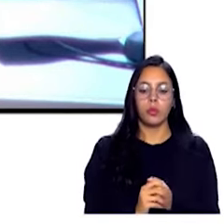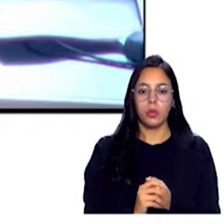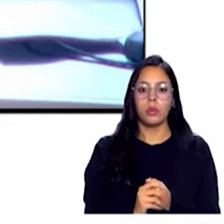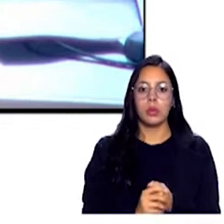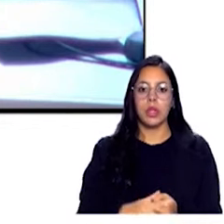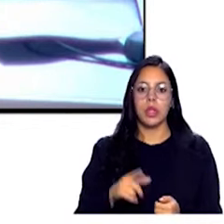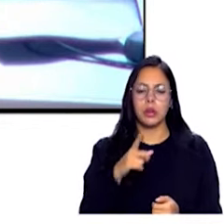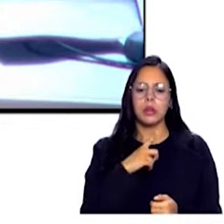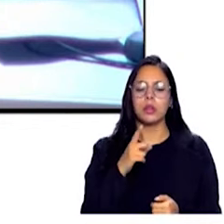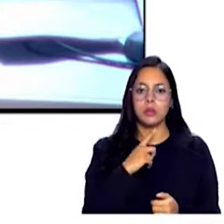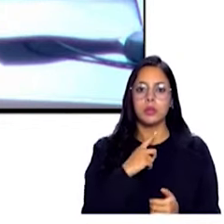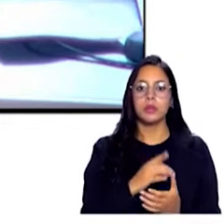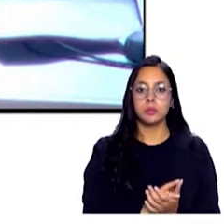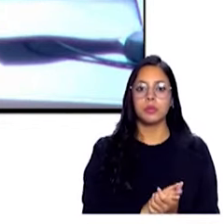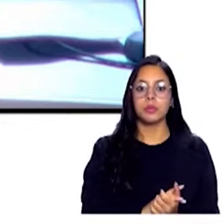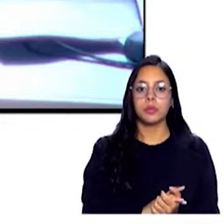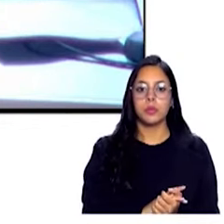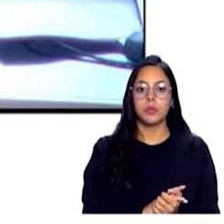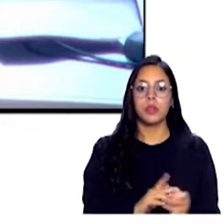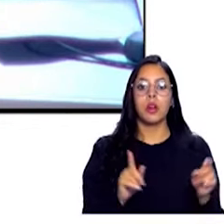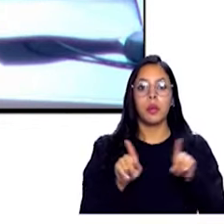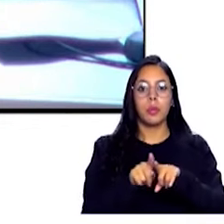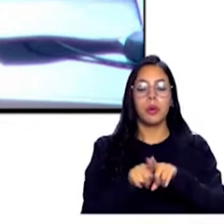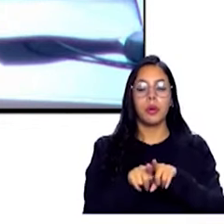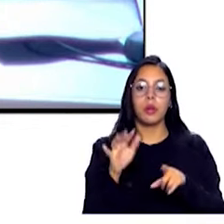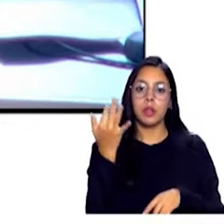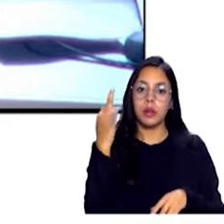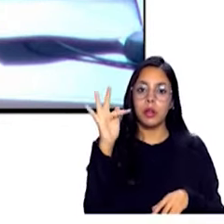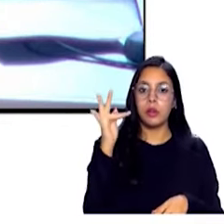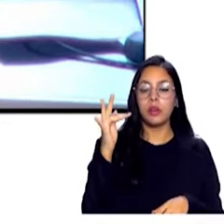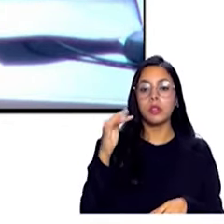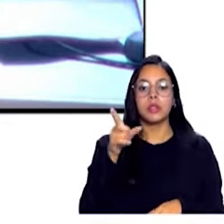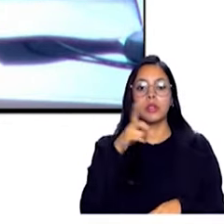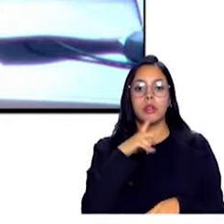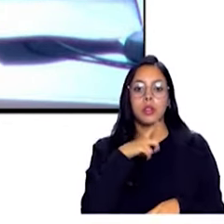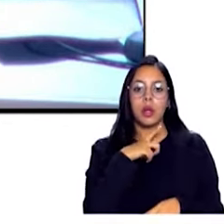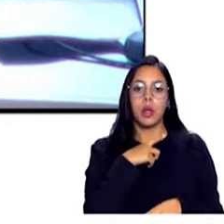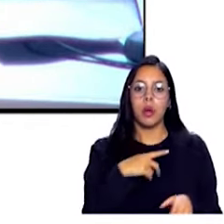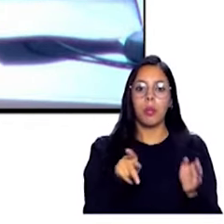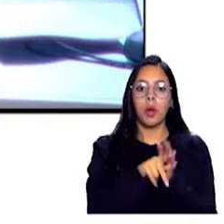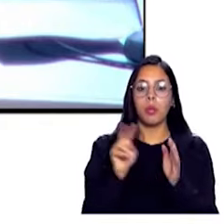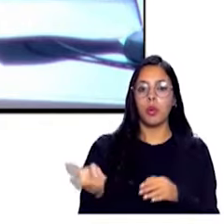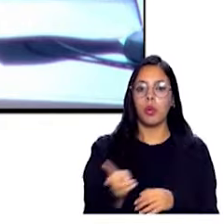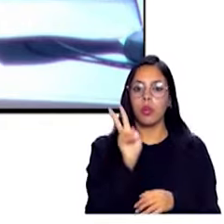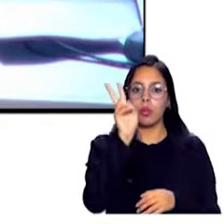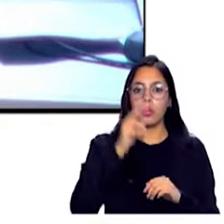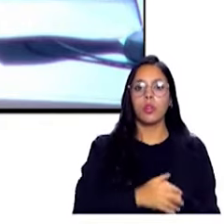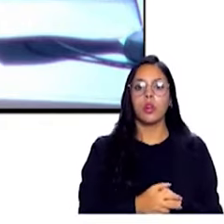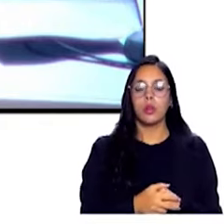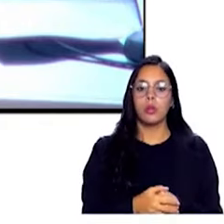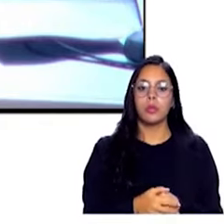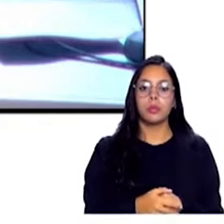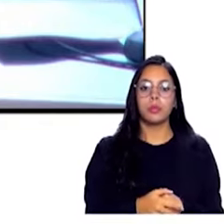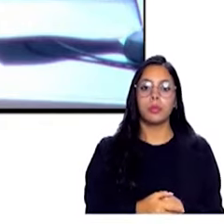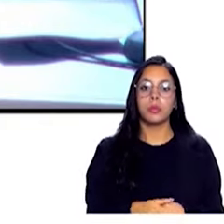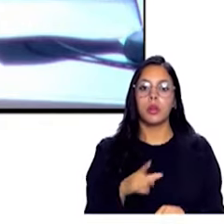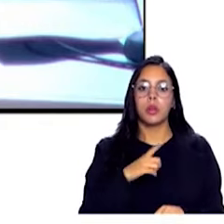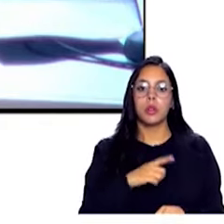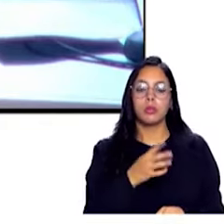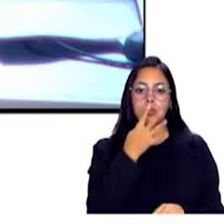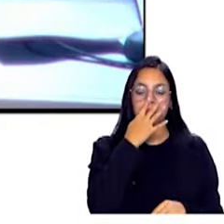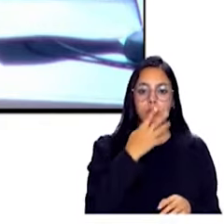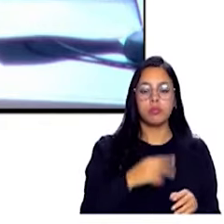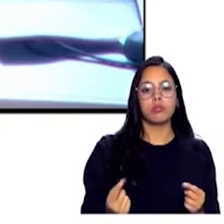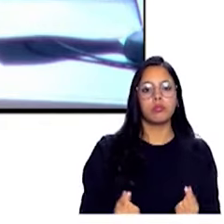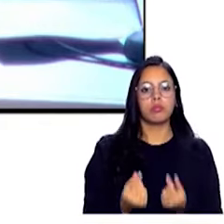financier ET personnellement Je suis totalement opposé parce que l'intérêt financier n'est Pas à l'intérêt Pour